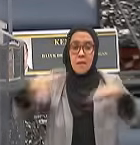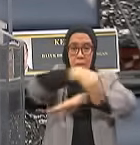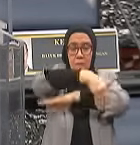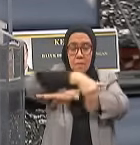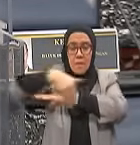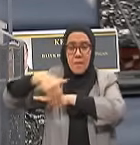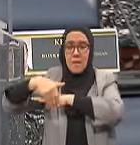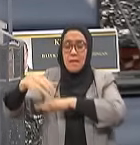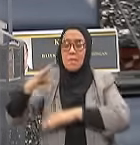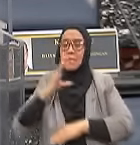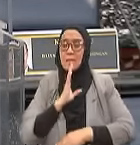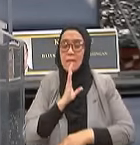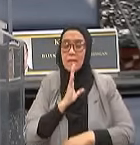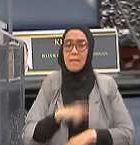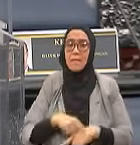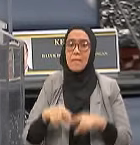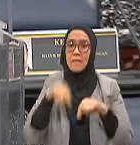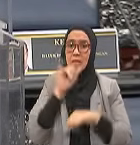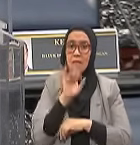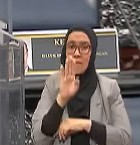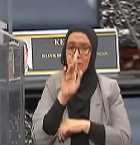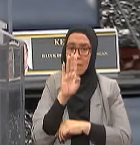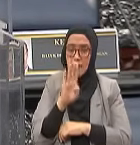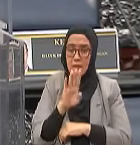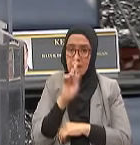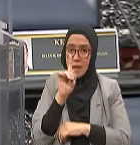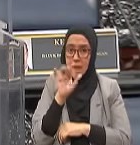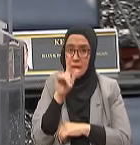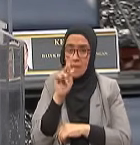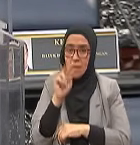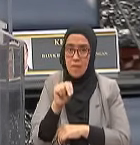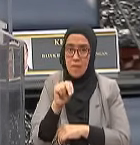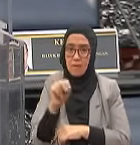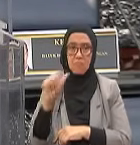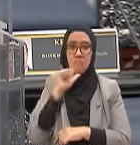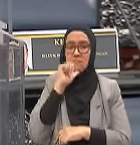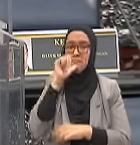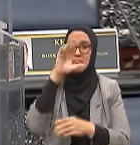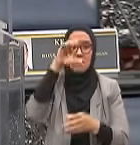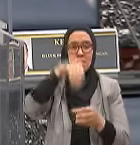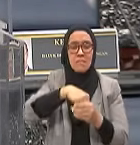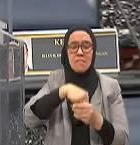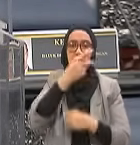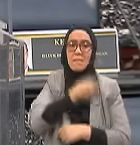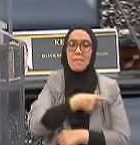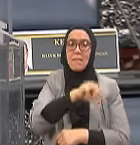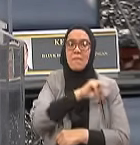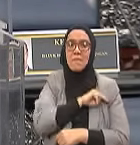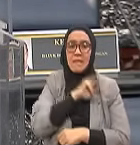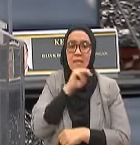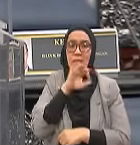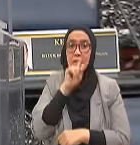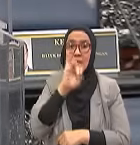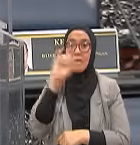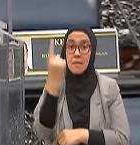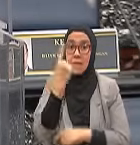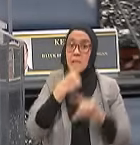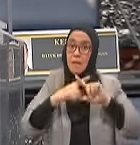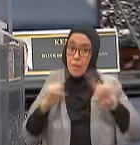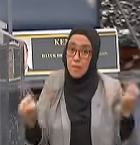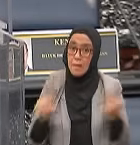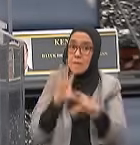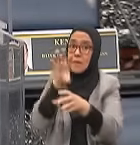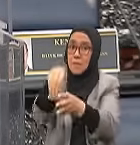babi kelabakan karena dia bukan saja melibatkan Kementerian amity tetapi juga akan melibatkan kementerian-kementerian yang lain